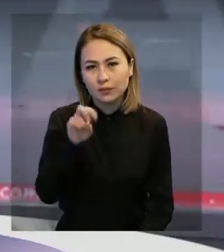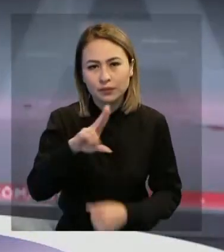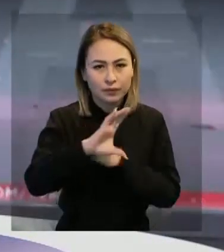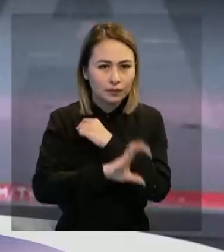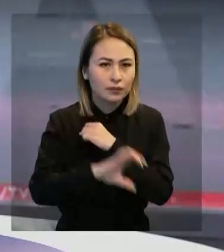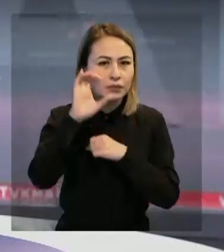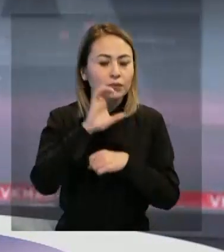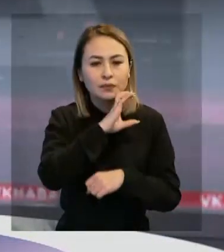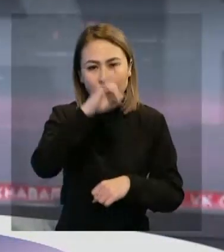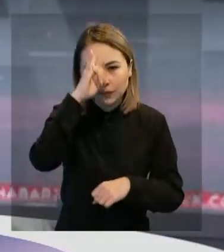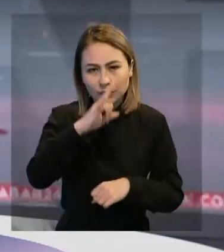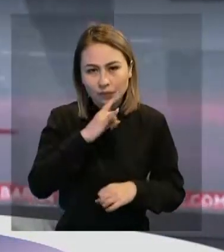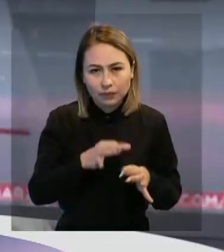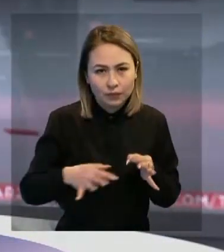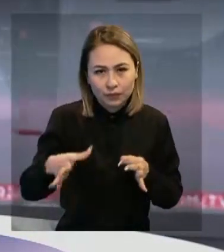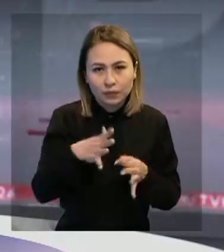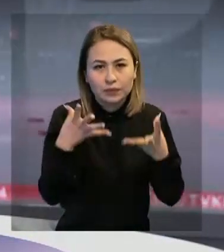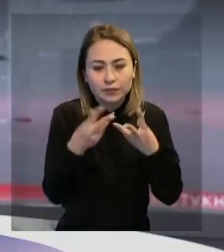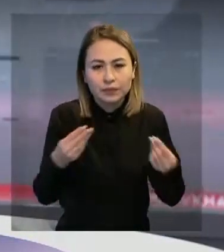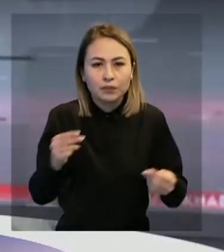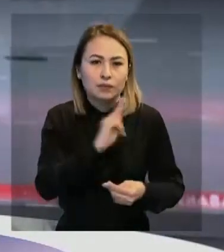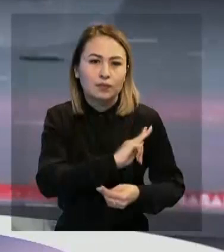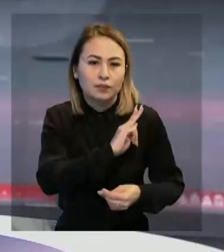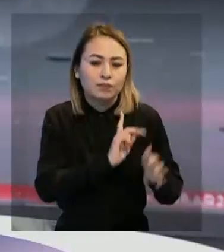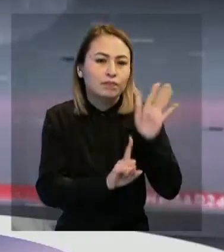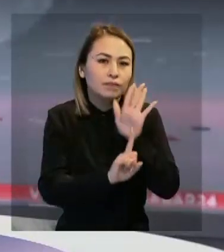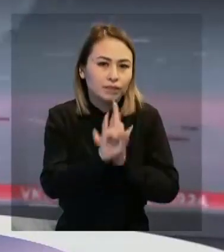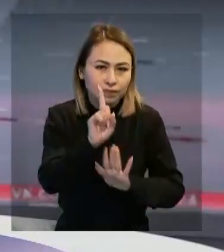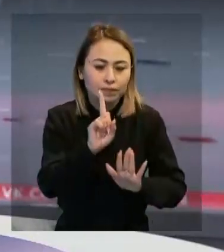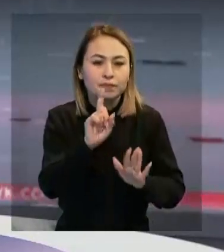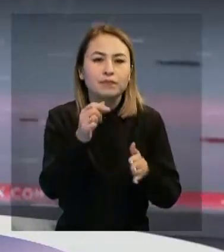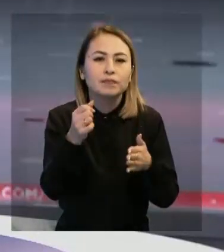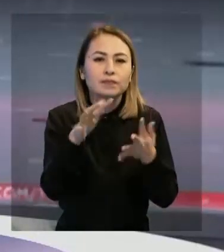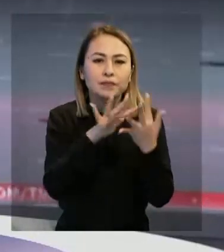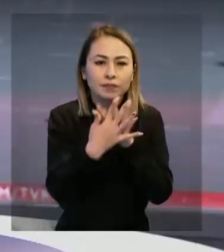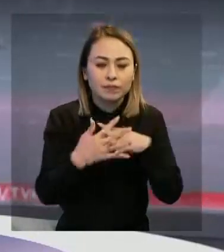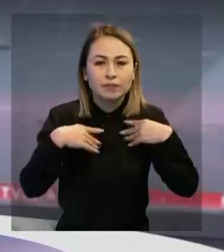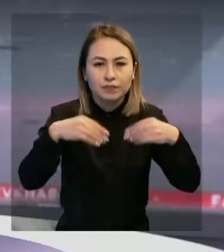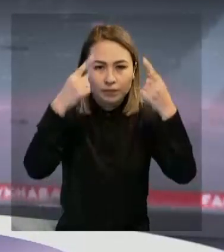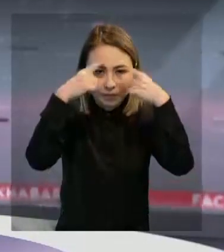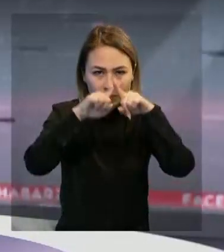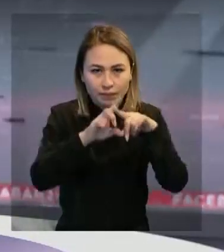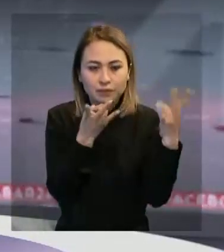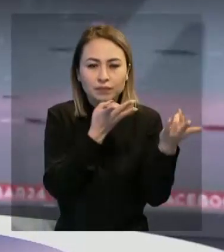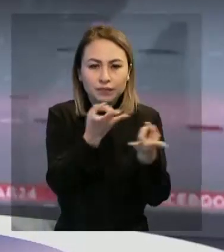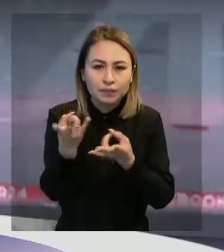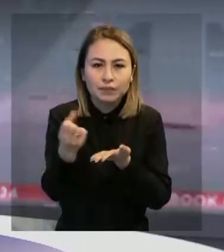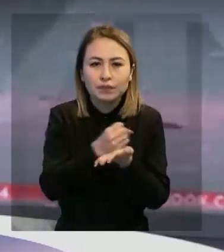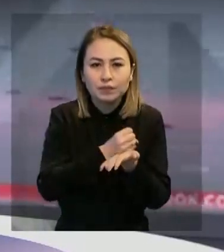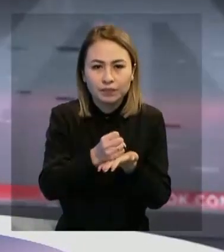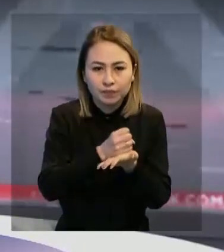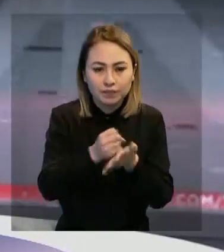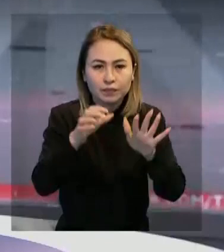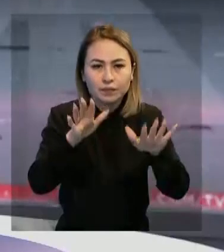Сәуірдің соңында солтүстік Қазақстан облысында көктемгі дала жұмыстары басталады. Ал дихандар ауыл шаруашылығы техникаларына